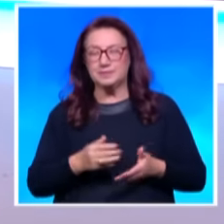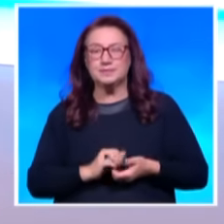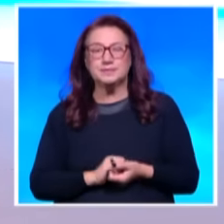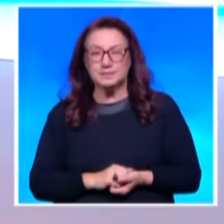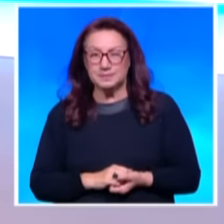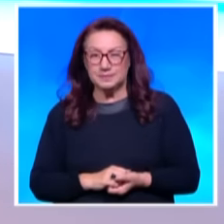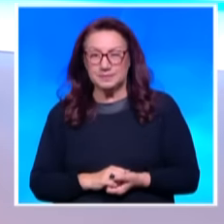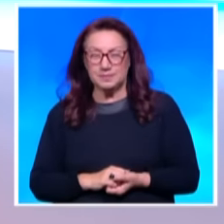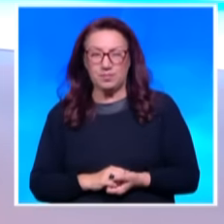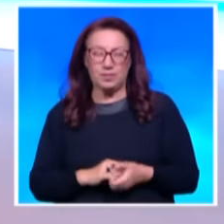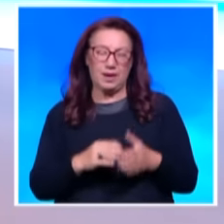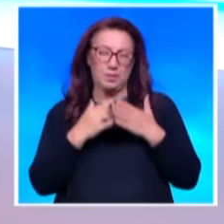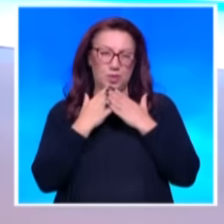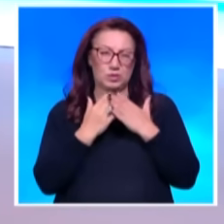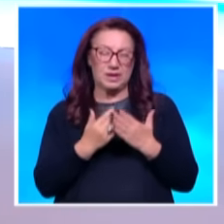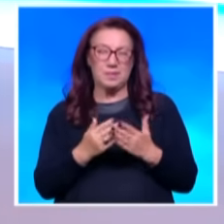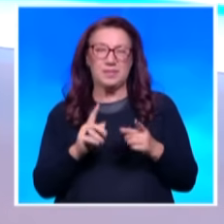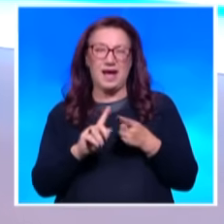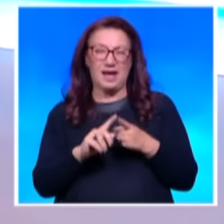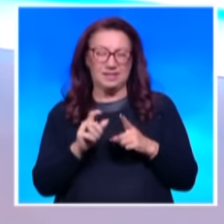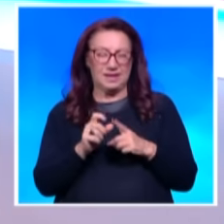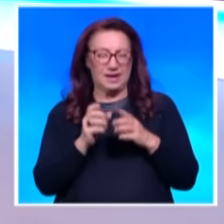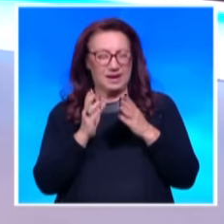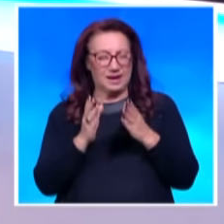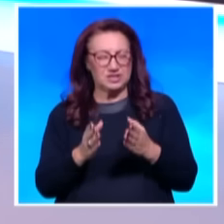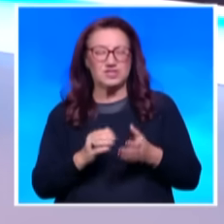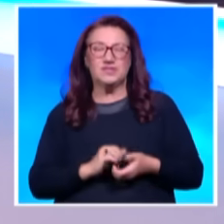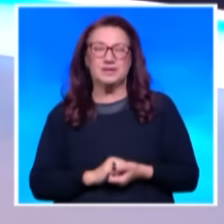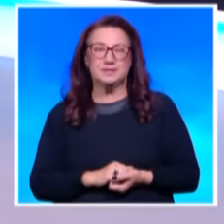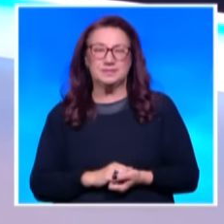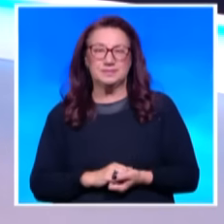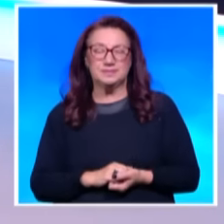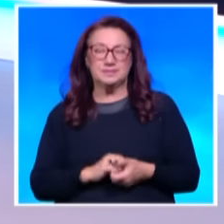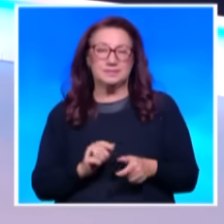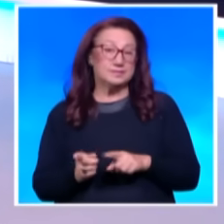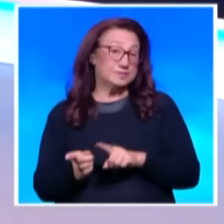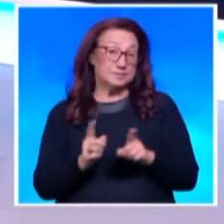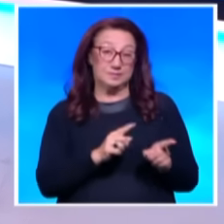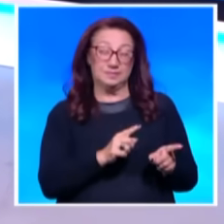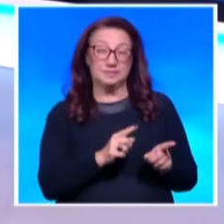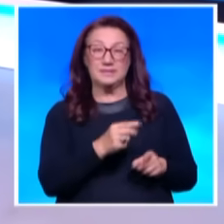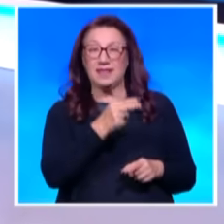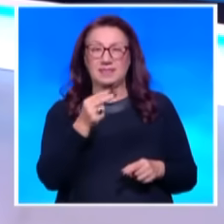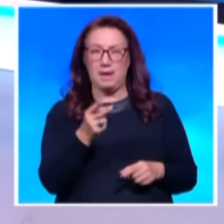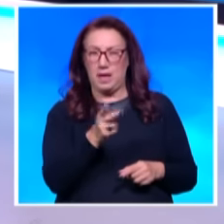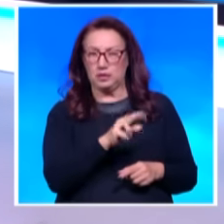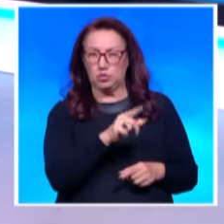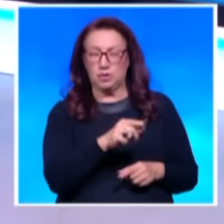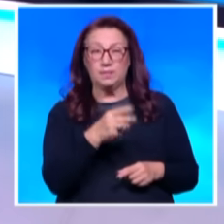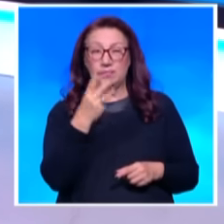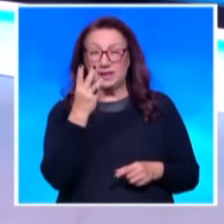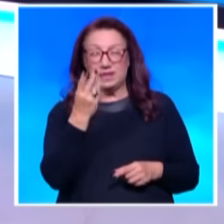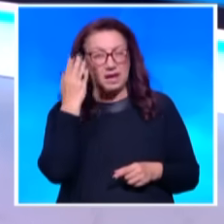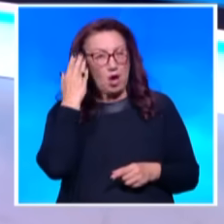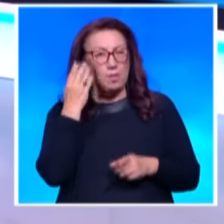ти, Кана Рачева, с подробности за арестуваните във Великобритания българи. Сега към темата, която следим от няколко дни. Три обвинения